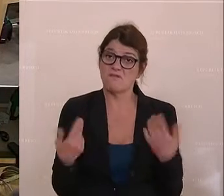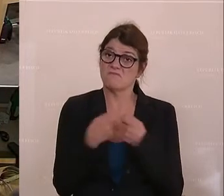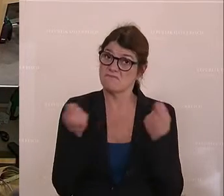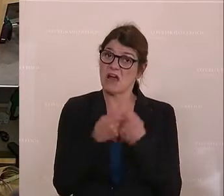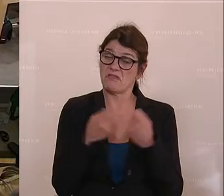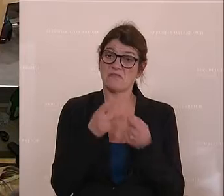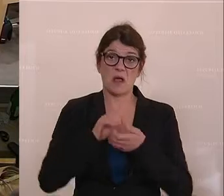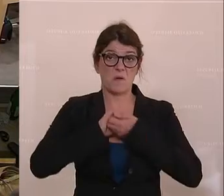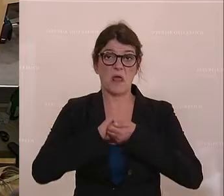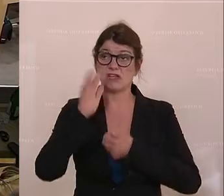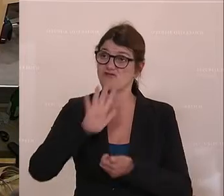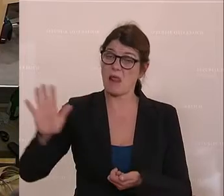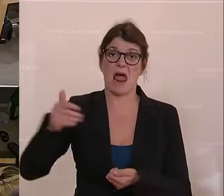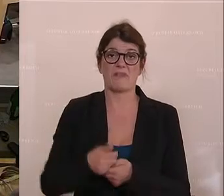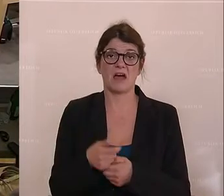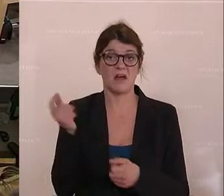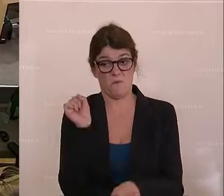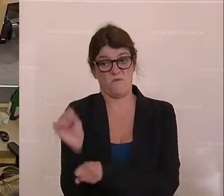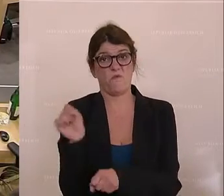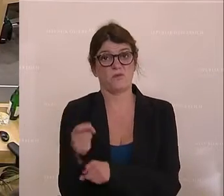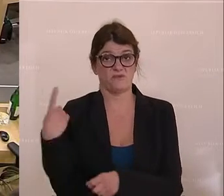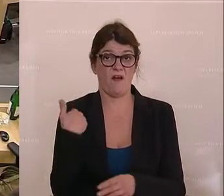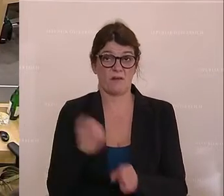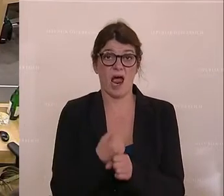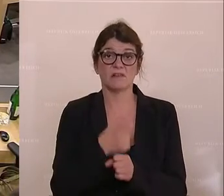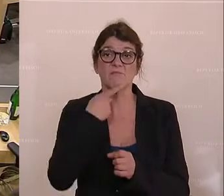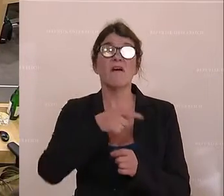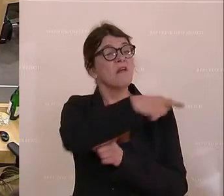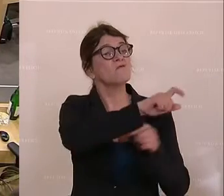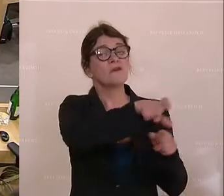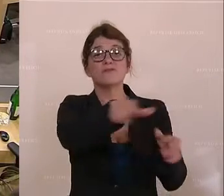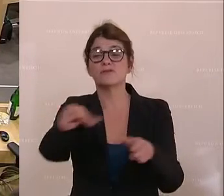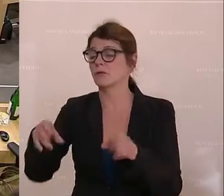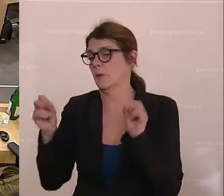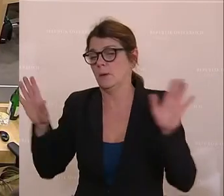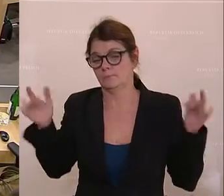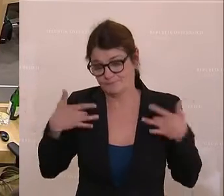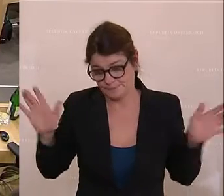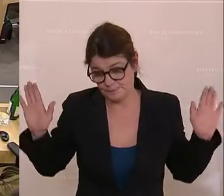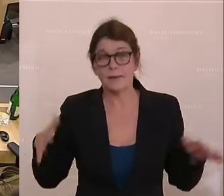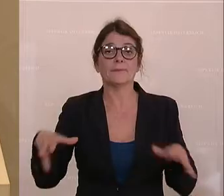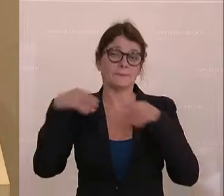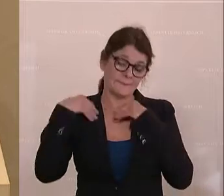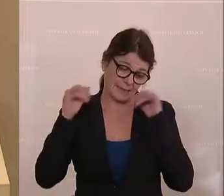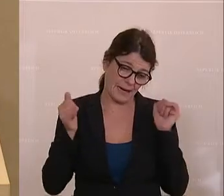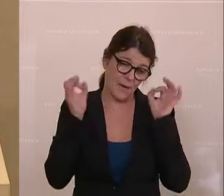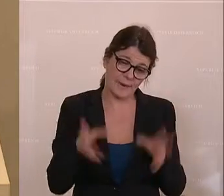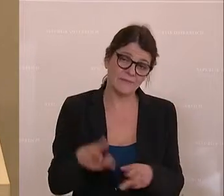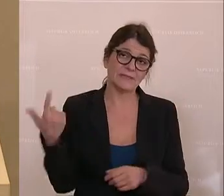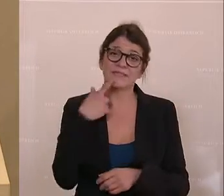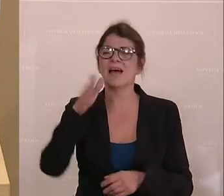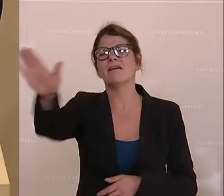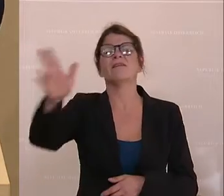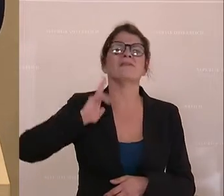wenn der Kollege Schallmeiner am Fuß, den sie gebaut haben, auf andere Länder abschiebt. Aber gut, wir lernen das so zur Kenntnis nehmen, wie er es gesagt hat. Warte